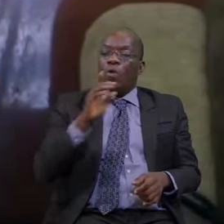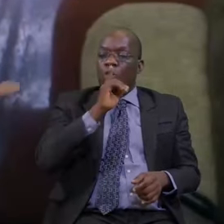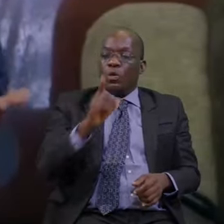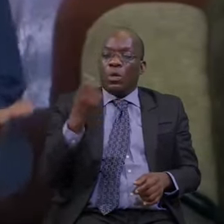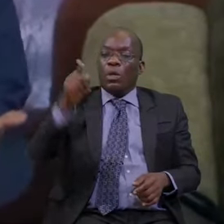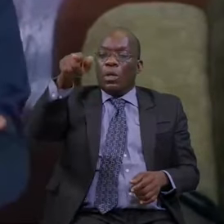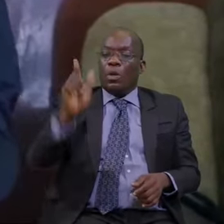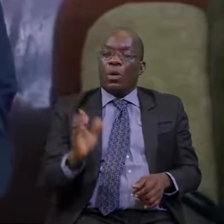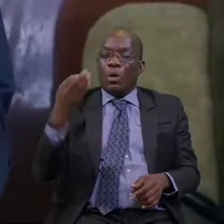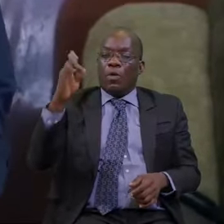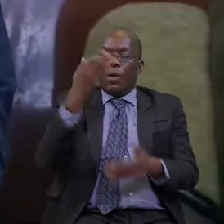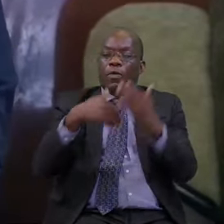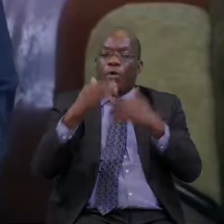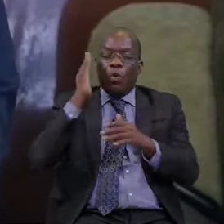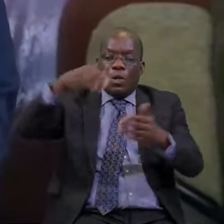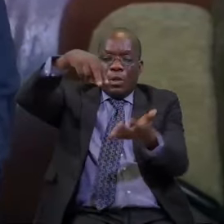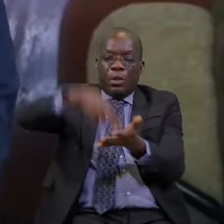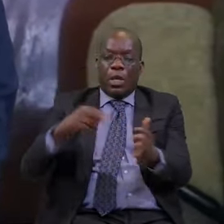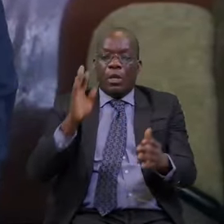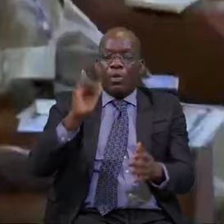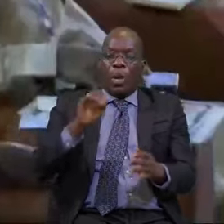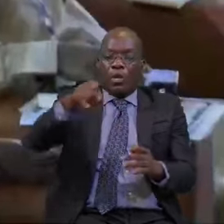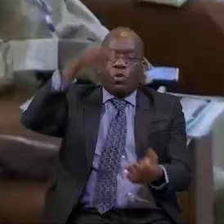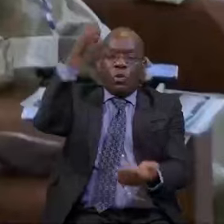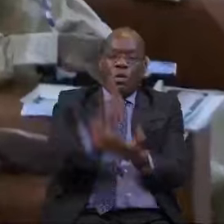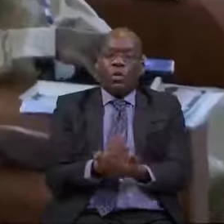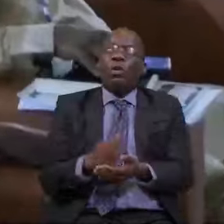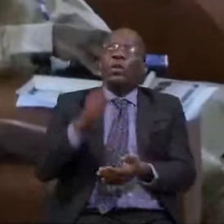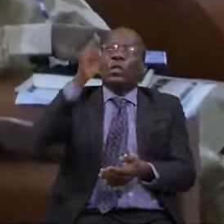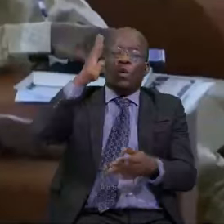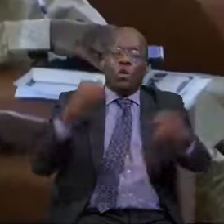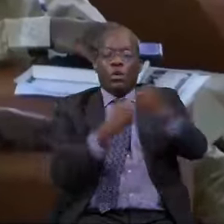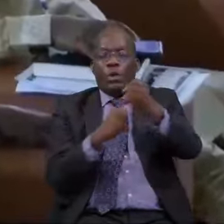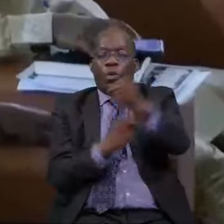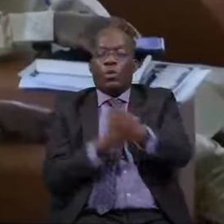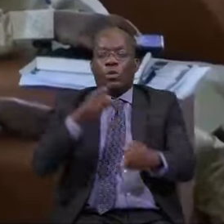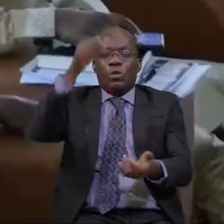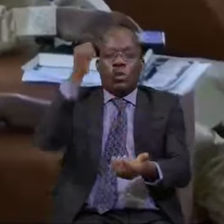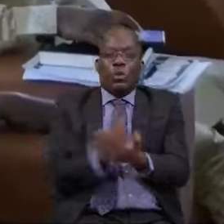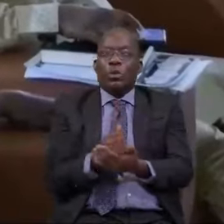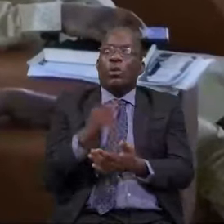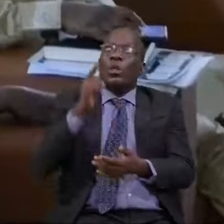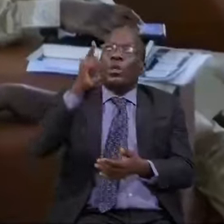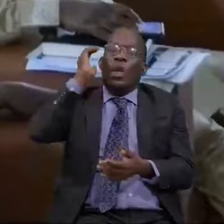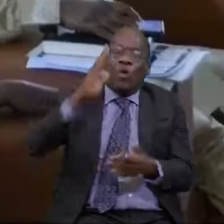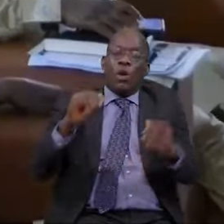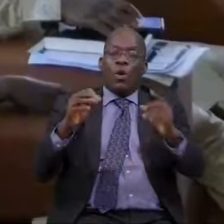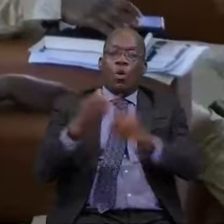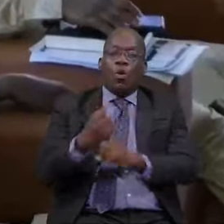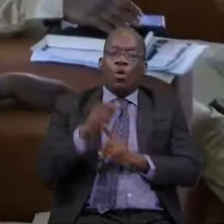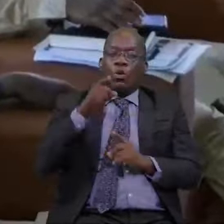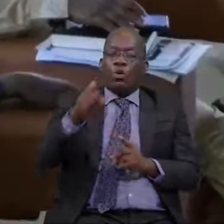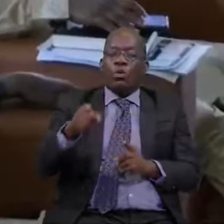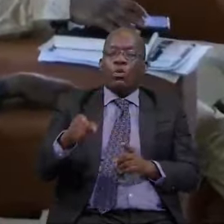du ciel sera à vos côtés. Il vous soutiendra. Et il vous tiendra. Il